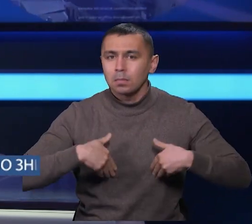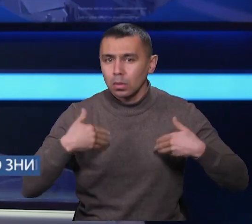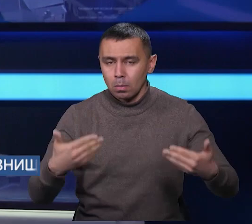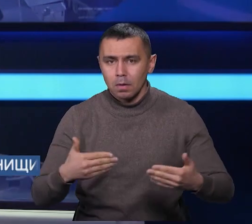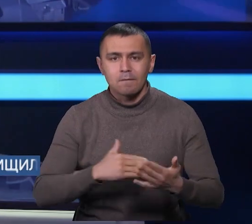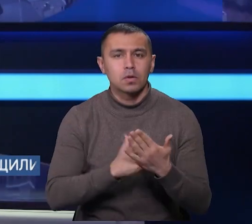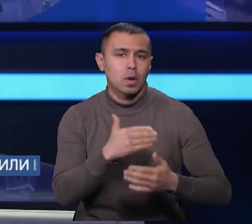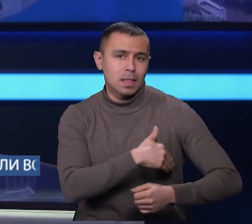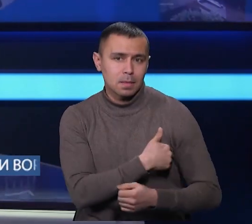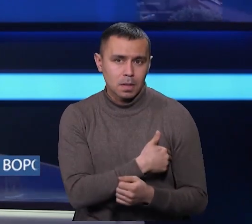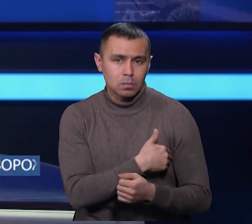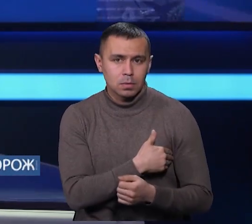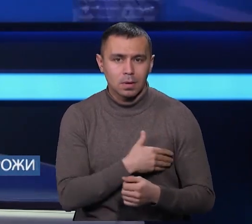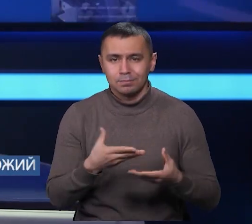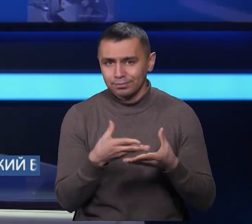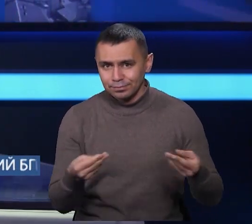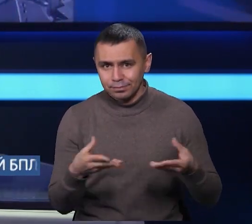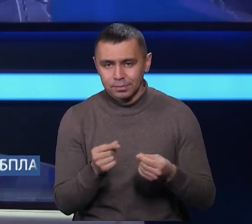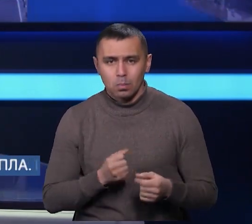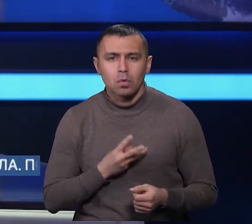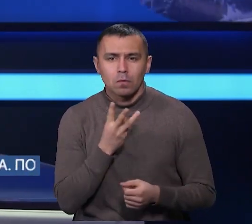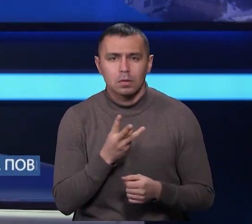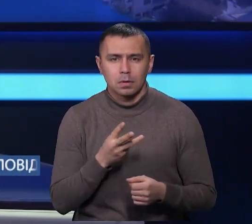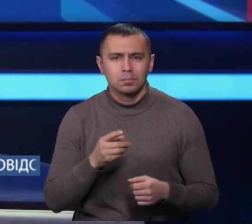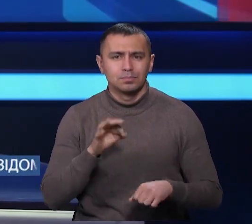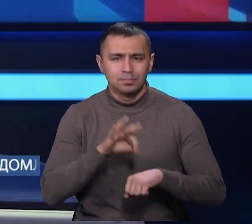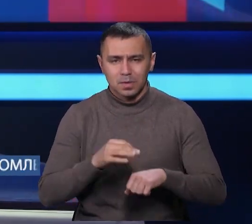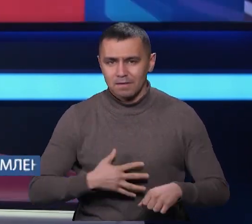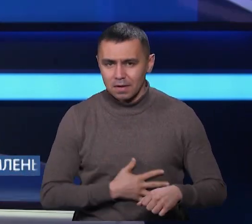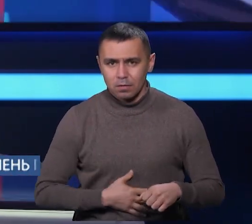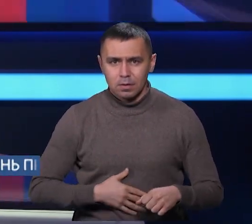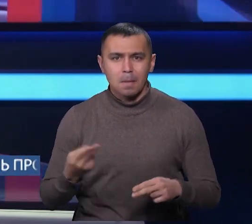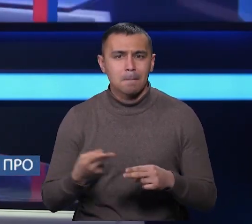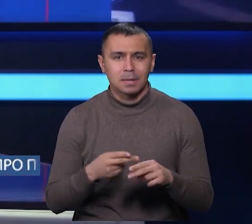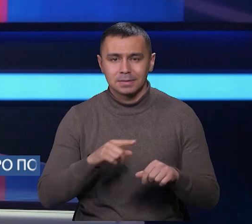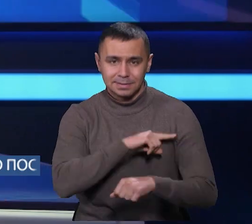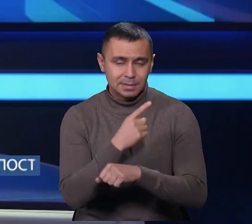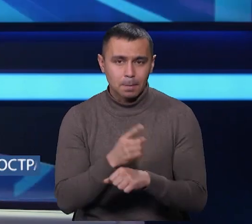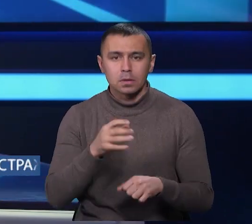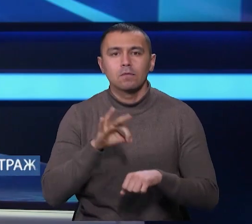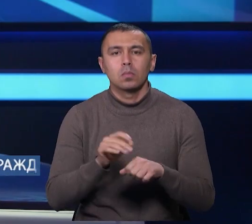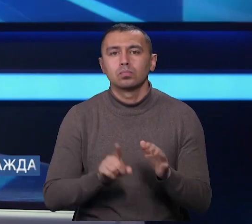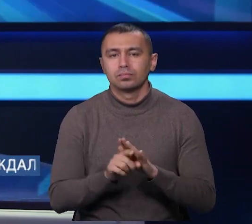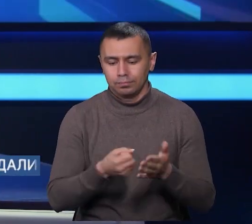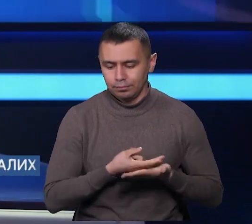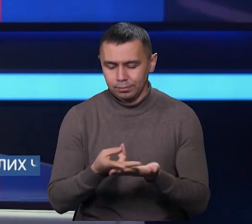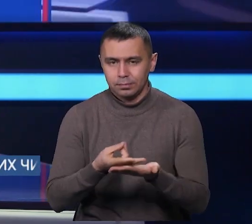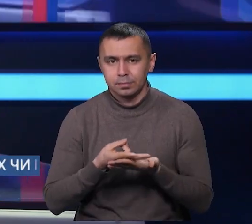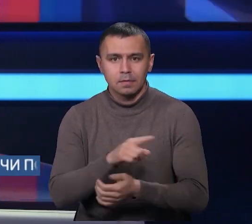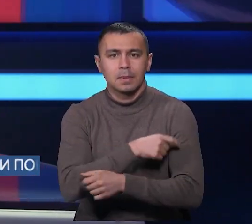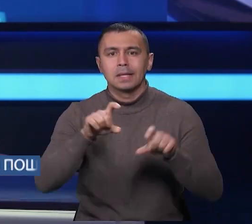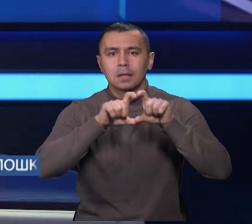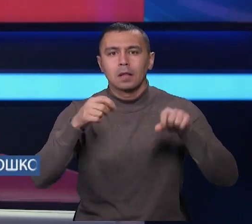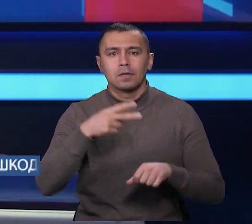симптомами – висока температура, діарея, блювота, різкий біль у животі і знесилення. Перші хворі почали надходити в медичний